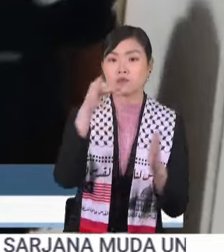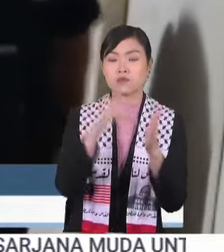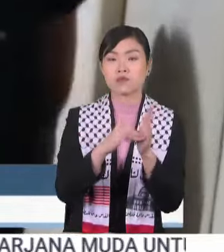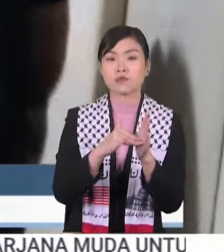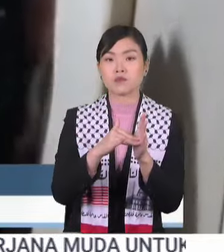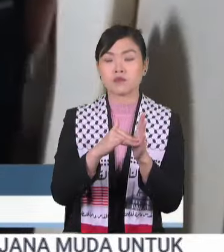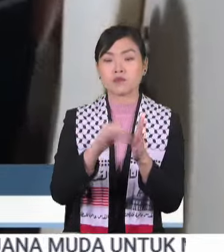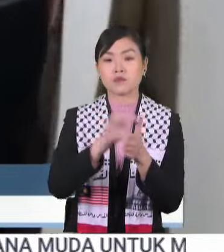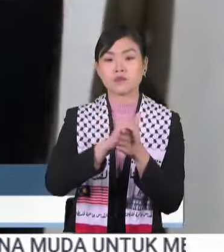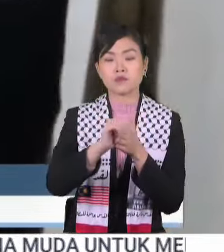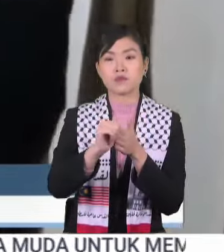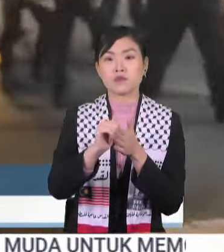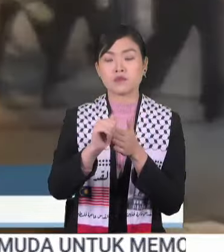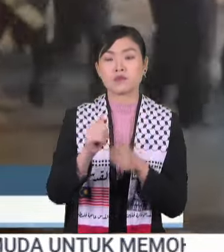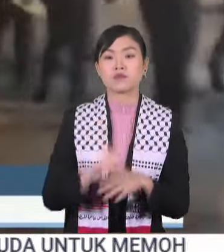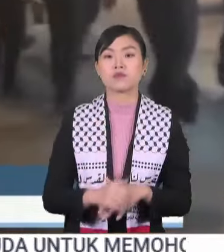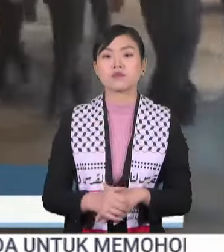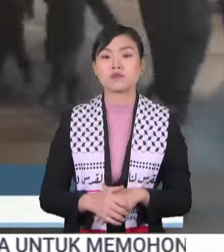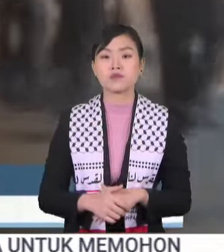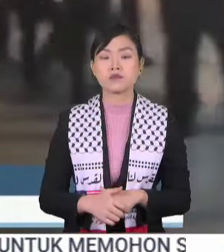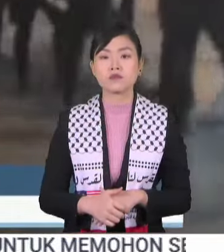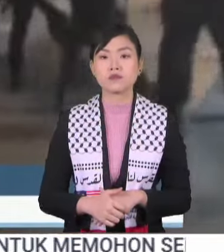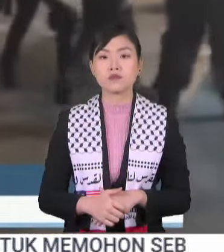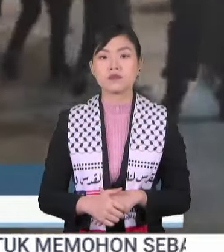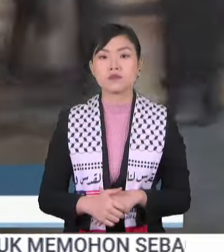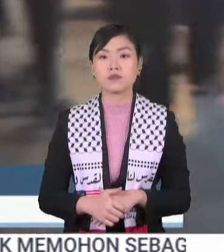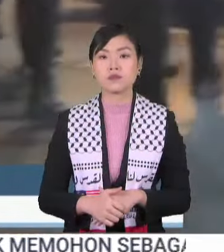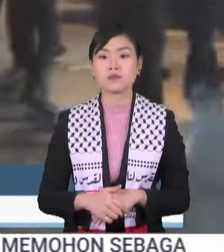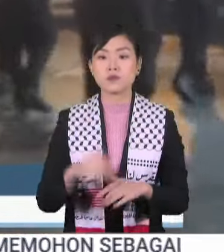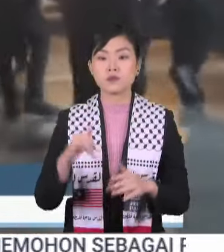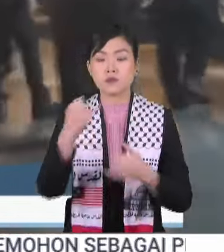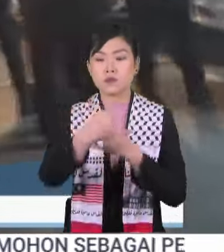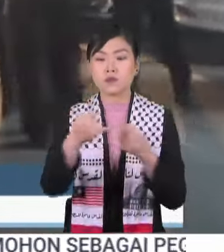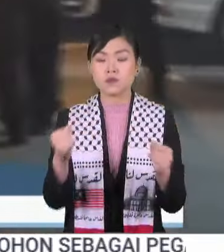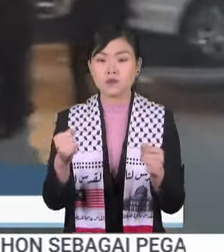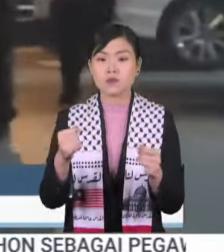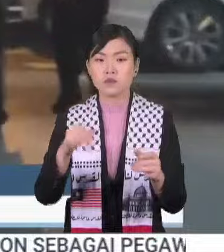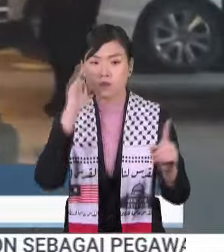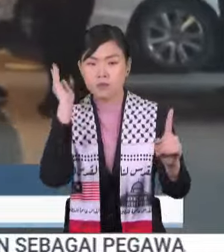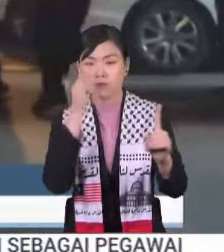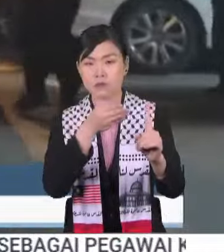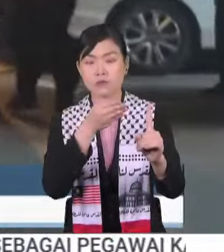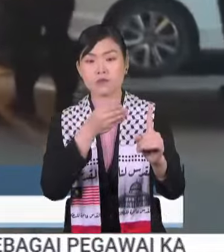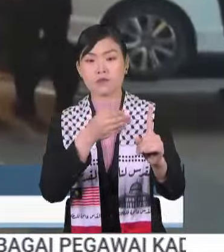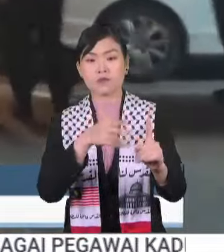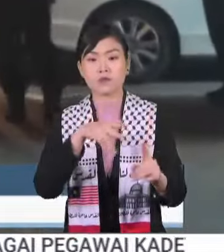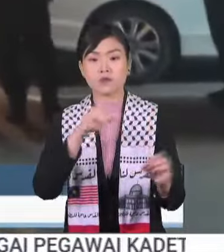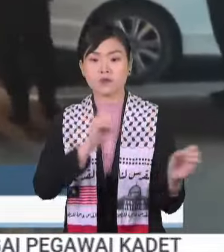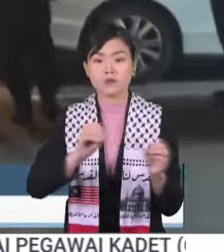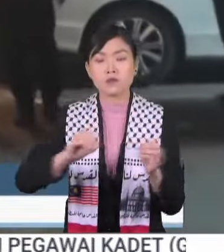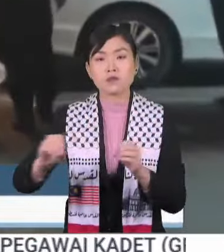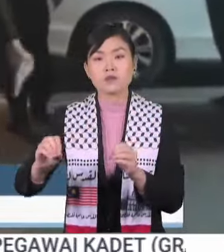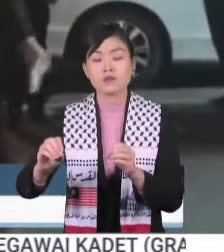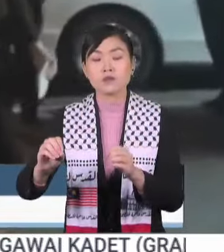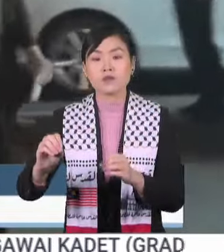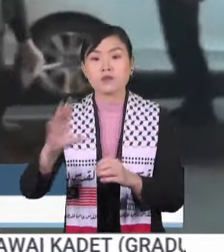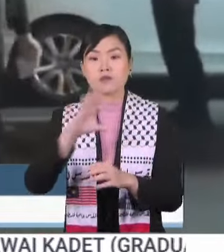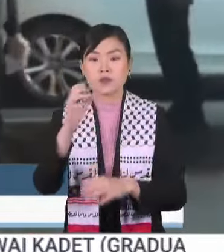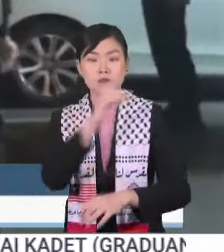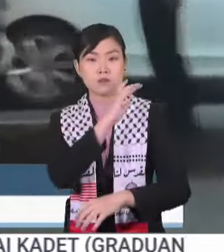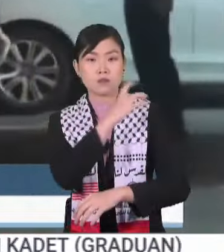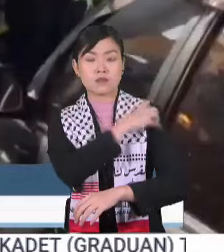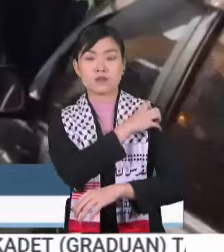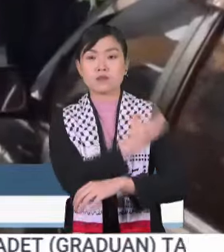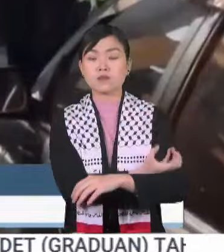488,896 pada 2022 tahun ini Jabatan itu menyasarkan R50 operasi serta pemeriksaan